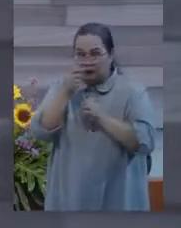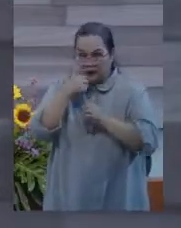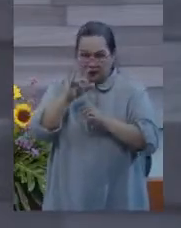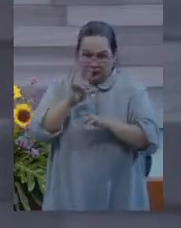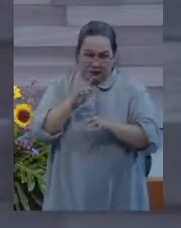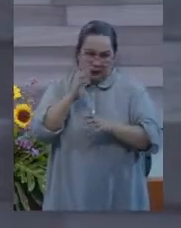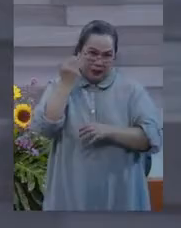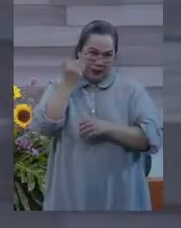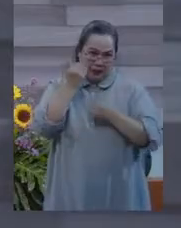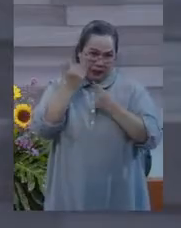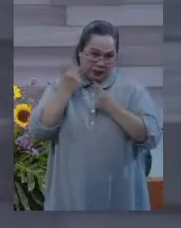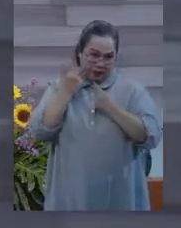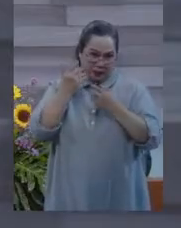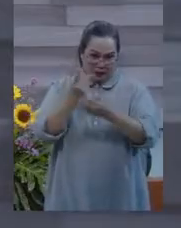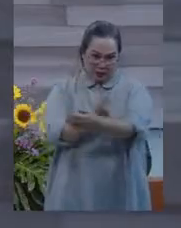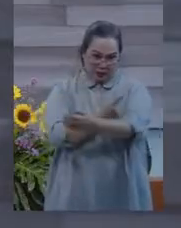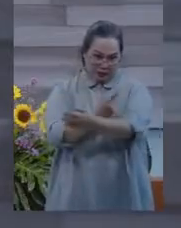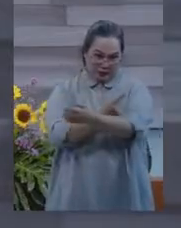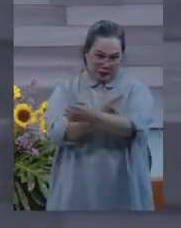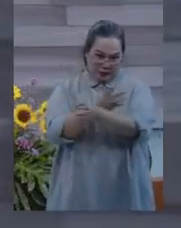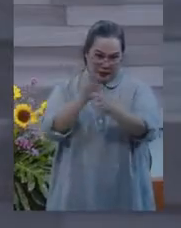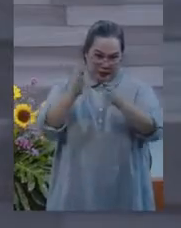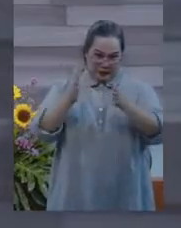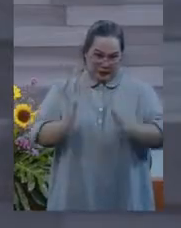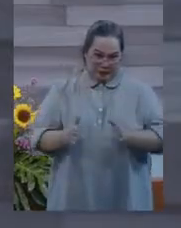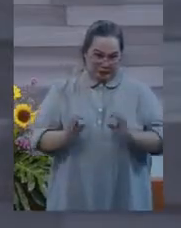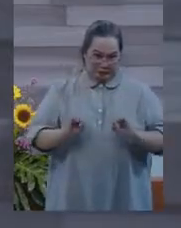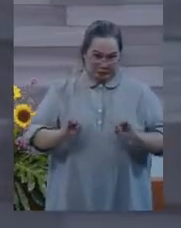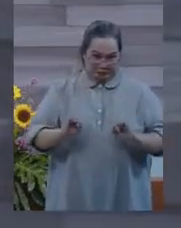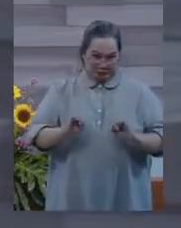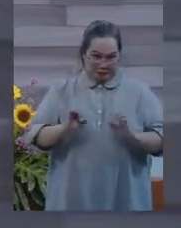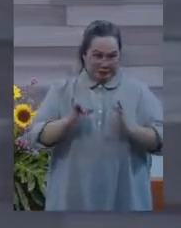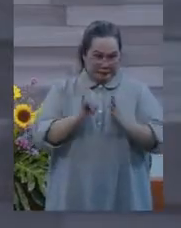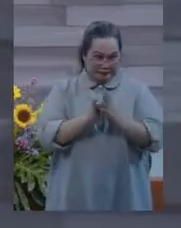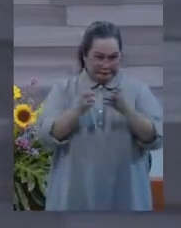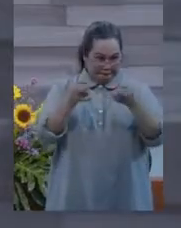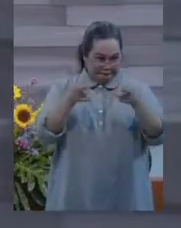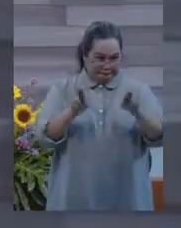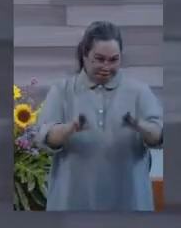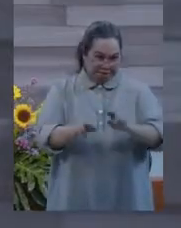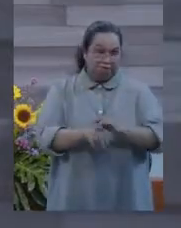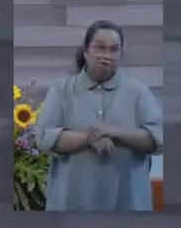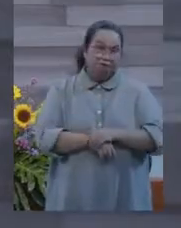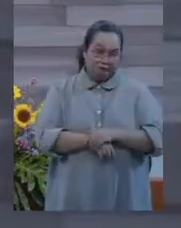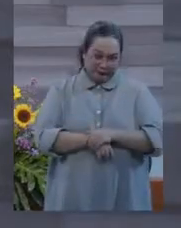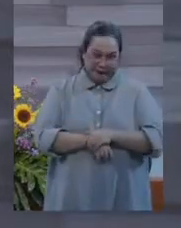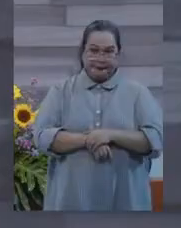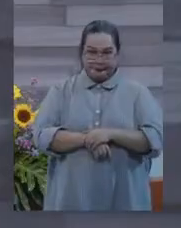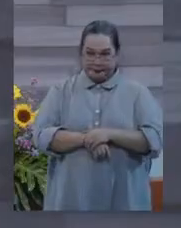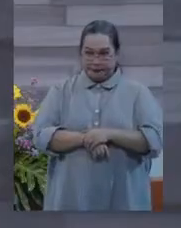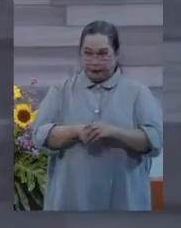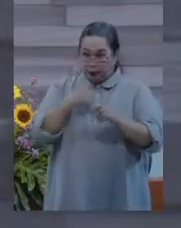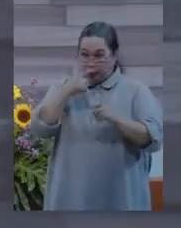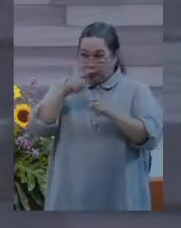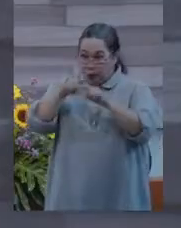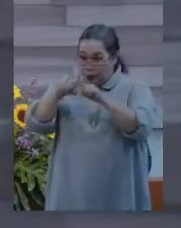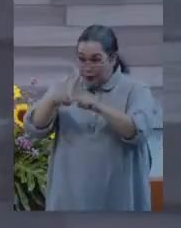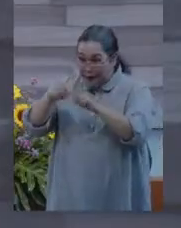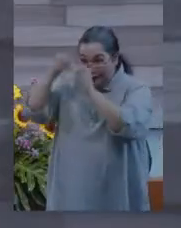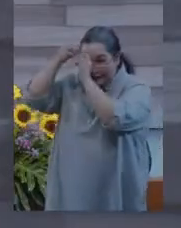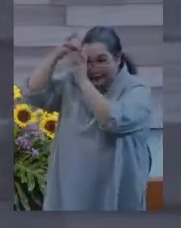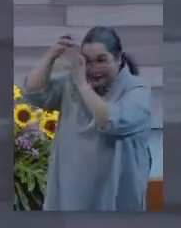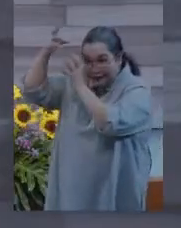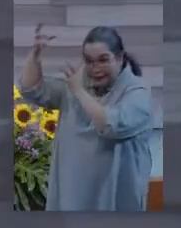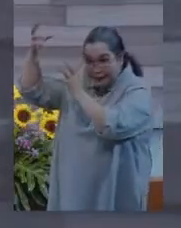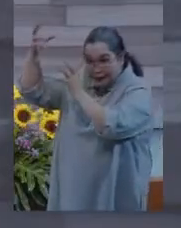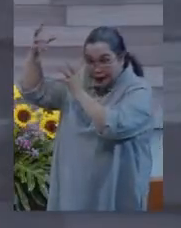lack of a shepherd." Yan po ang consequence. Ito pong nagre-rely sa dreams, ang kanilang